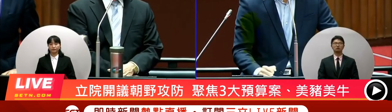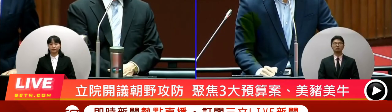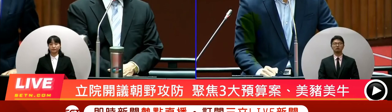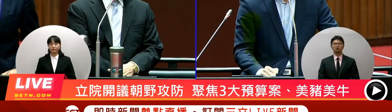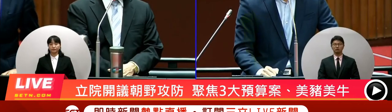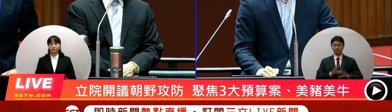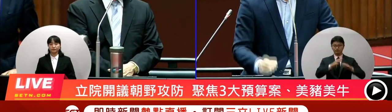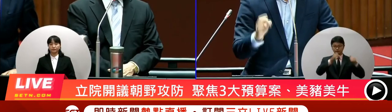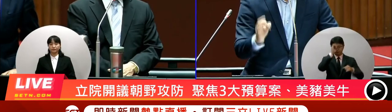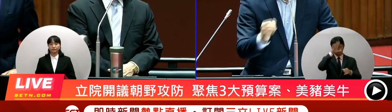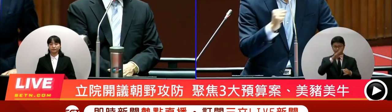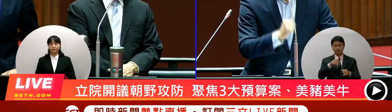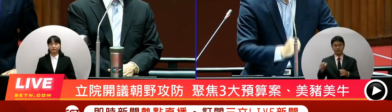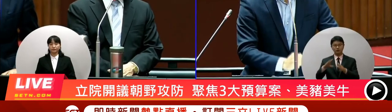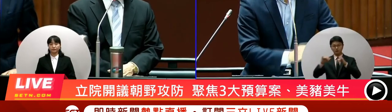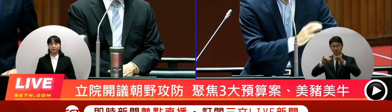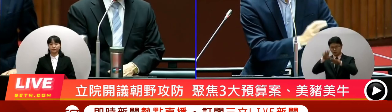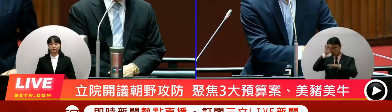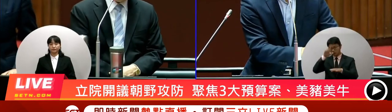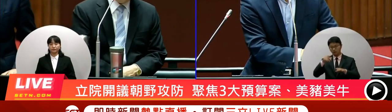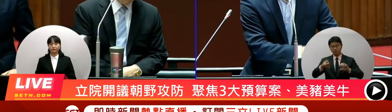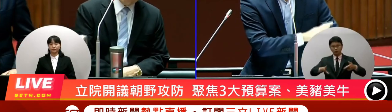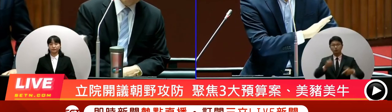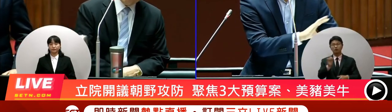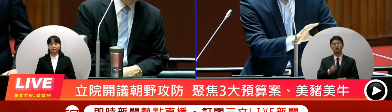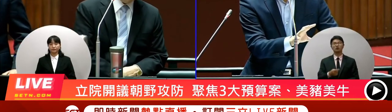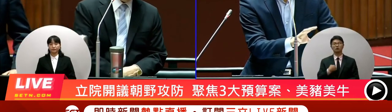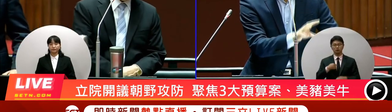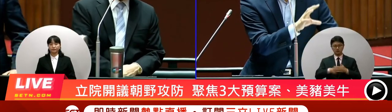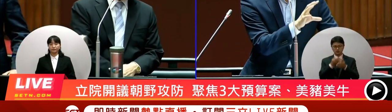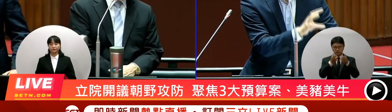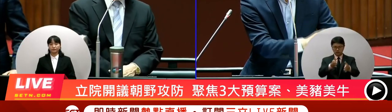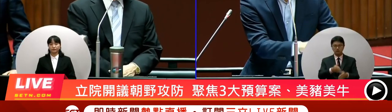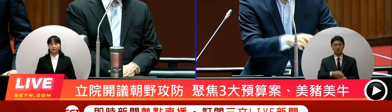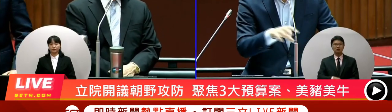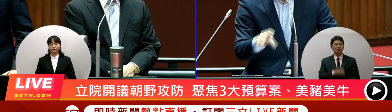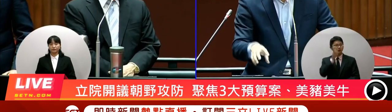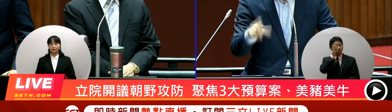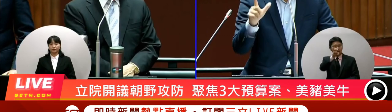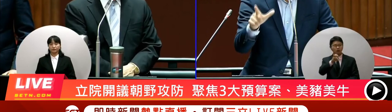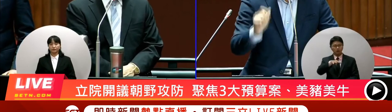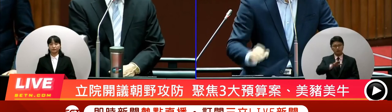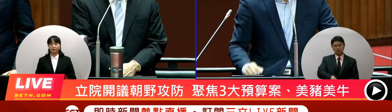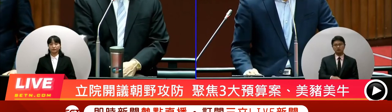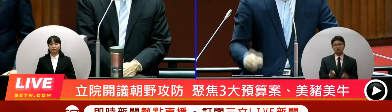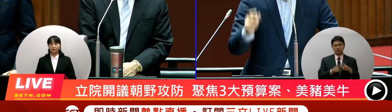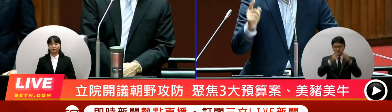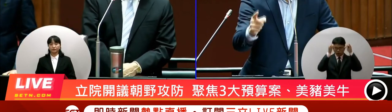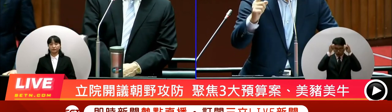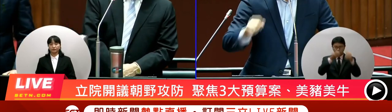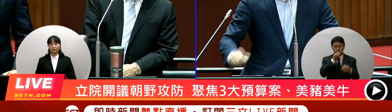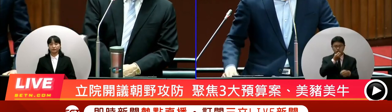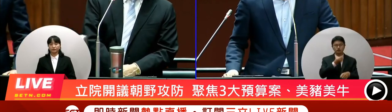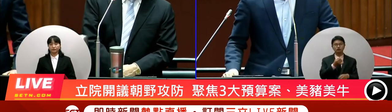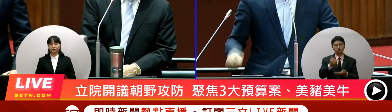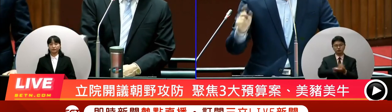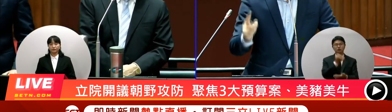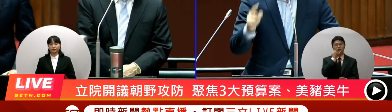开放30个月以下小牛含有瘦肉精，因为国人吃猪肉是牛肉的7倍。民进党